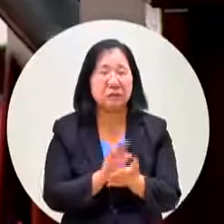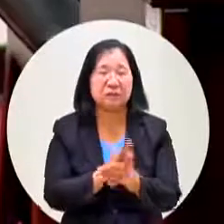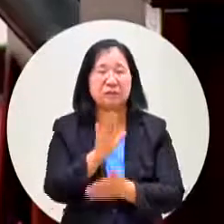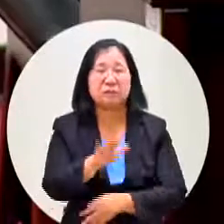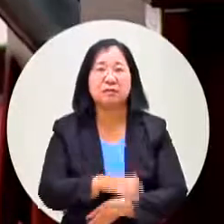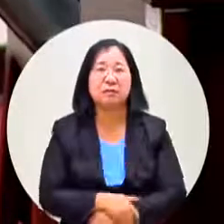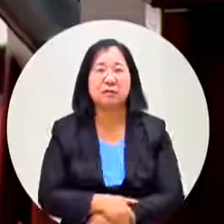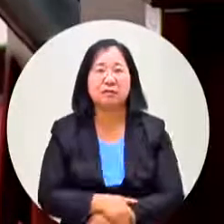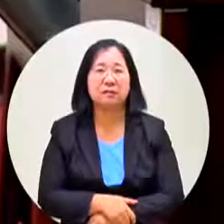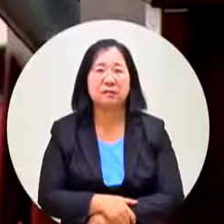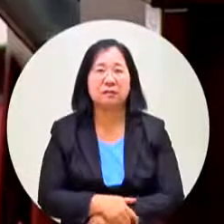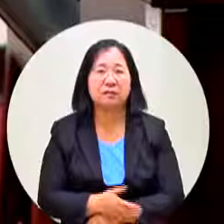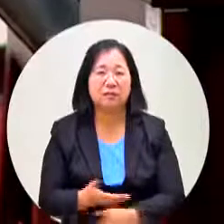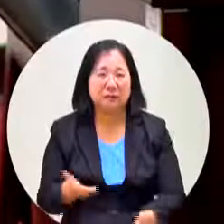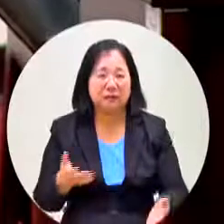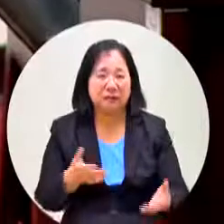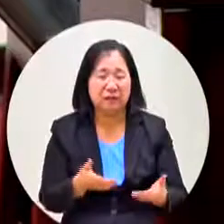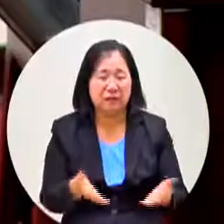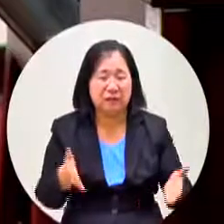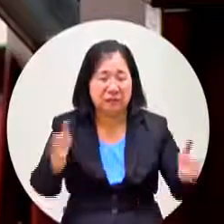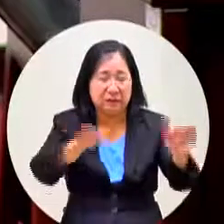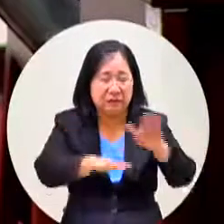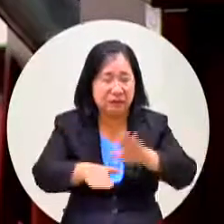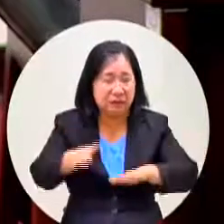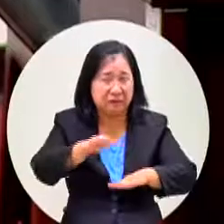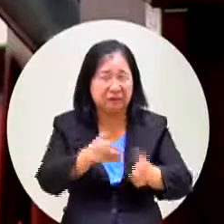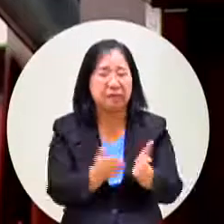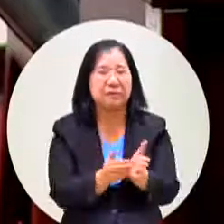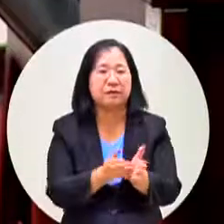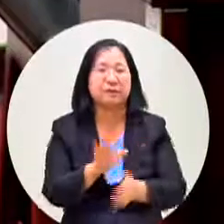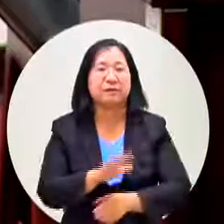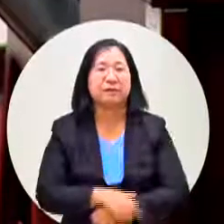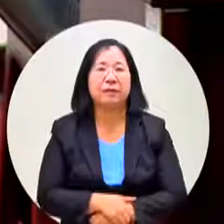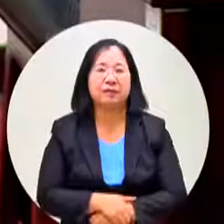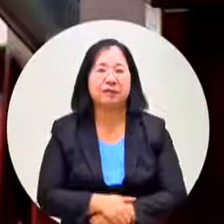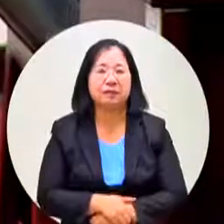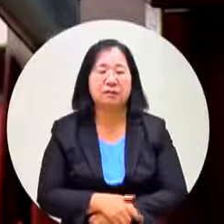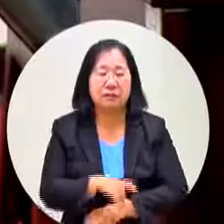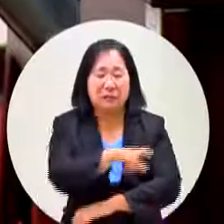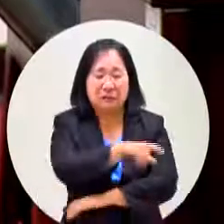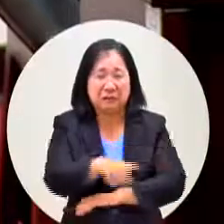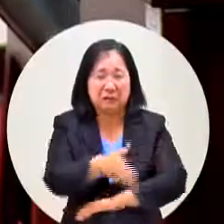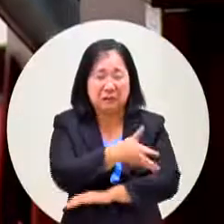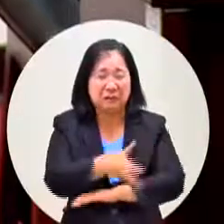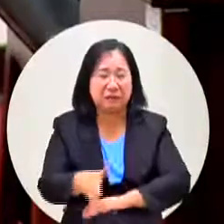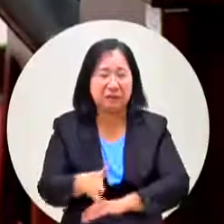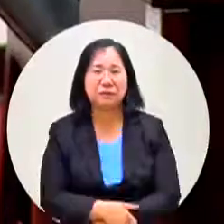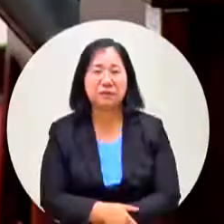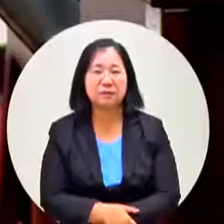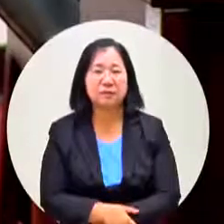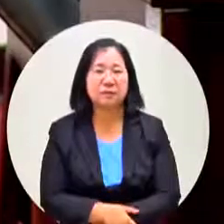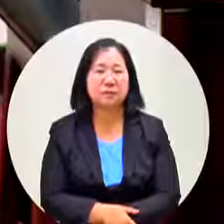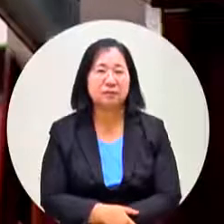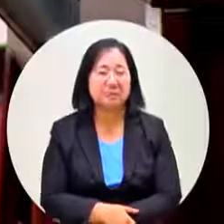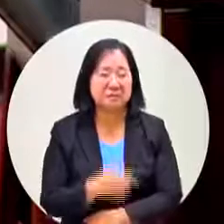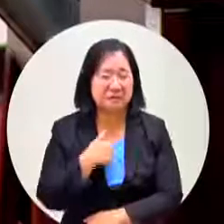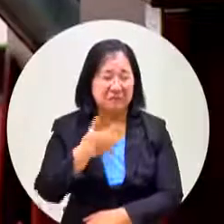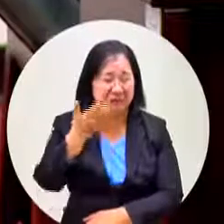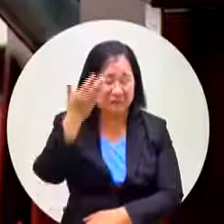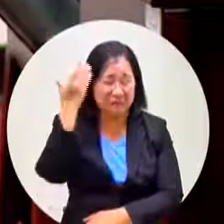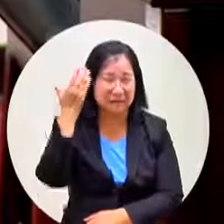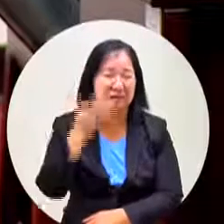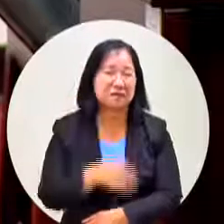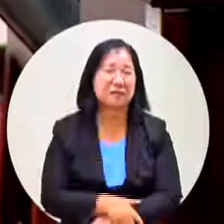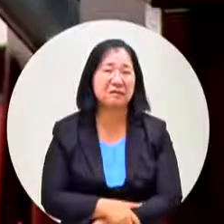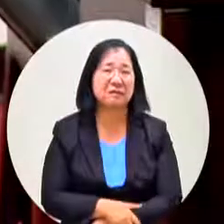横跨路，啊，这有一个大排，啊，这较早吼，啊，未开辟这条路的时阵，迄阵。伊则是带这